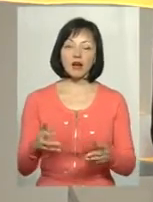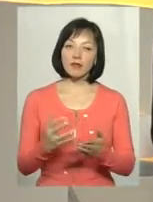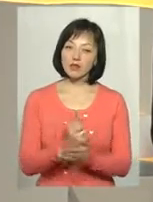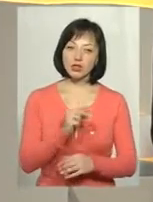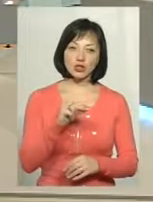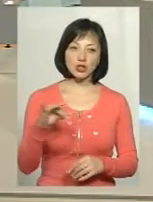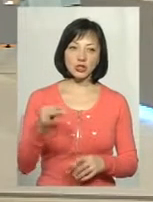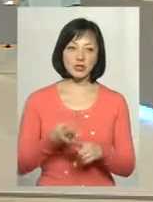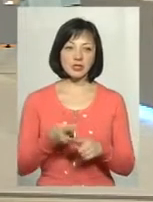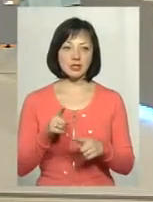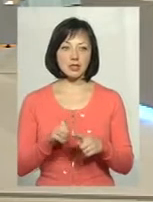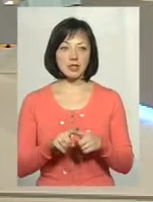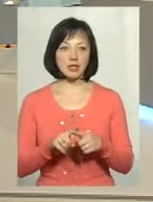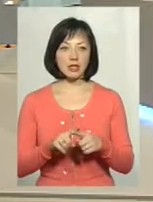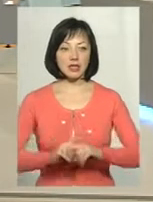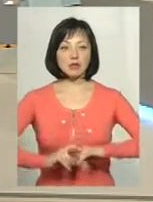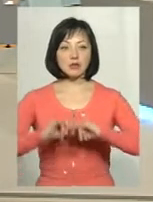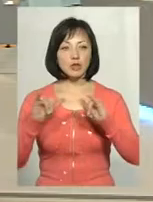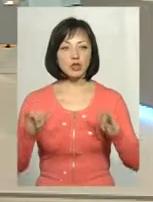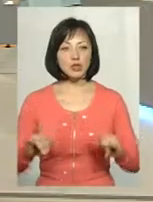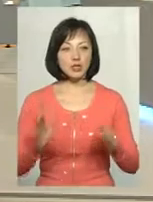це ті збільшення, це